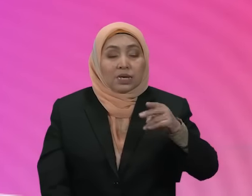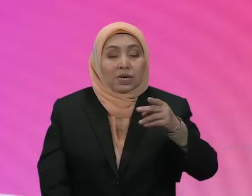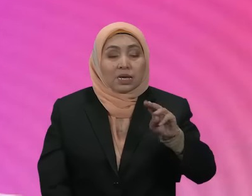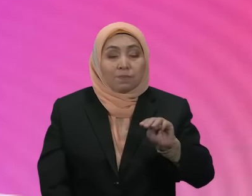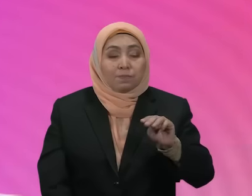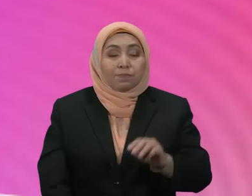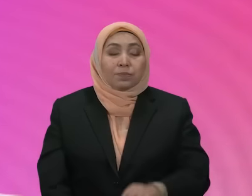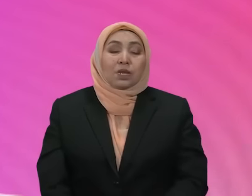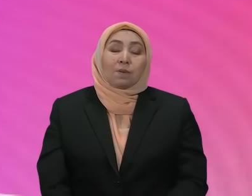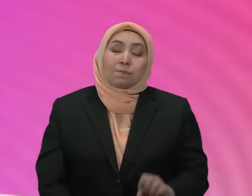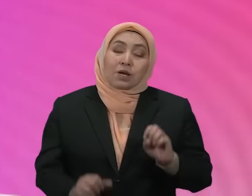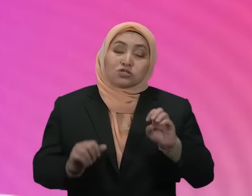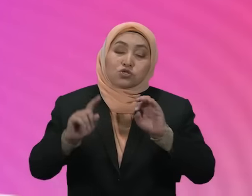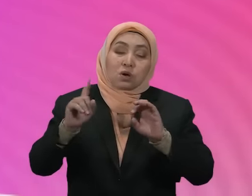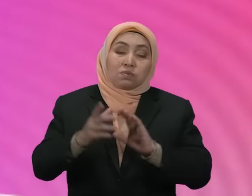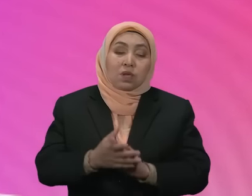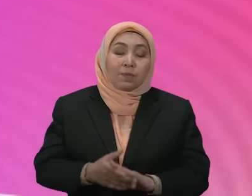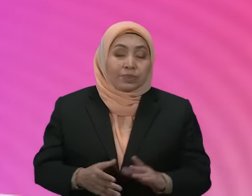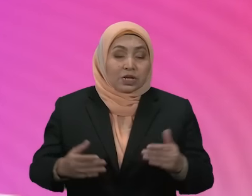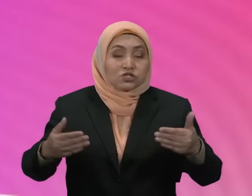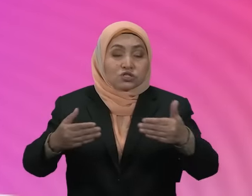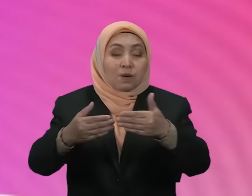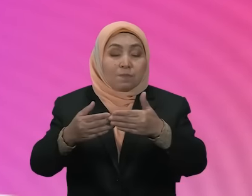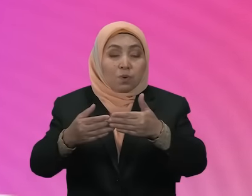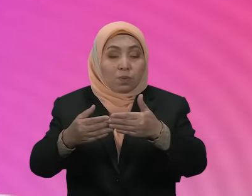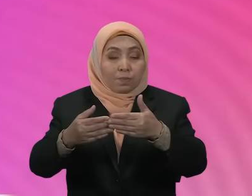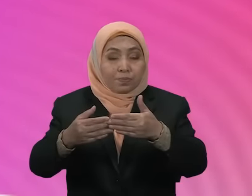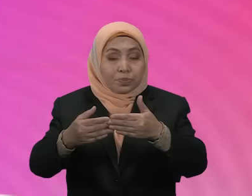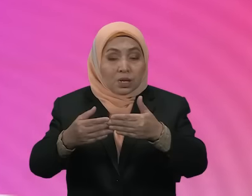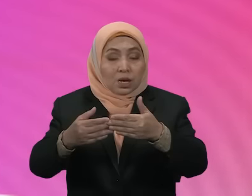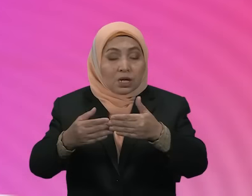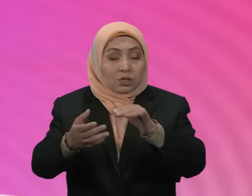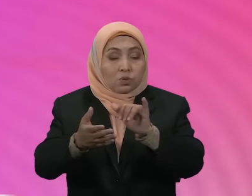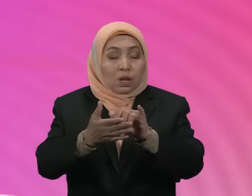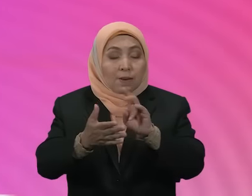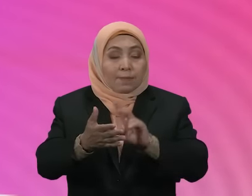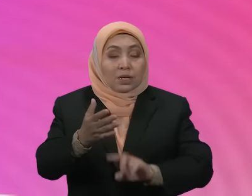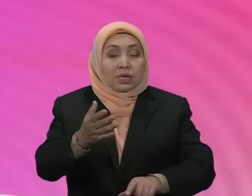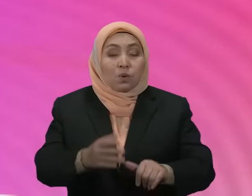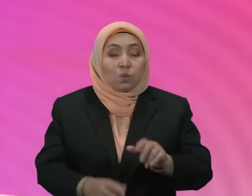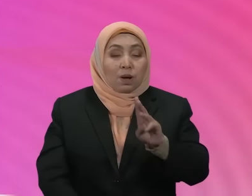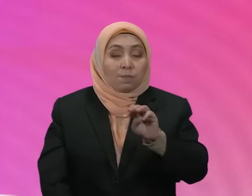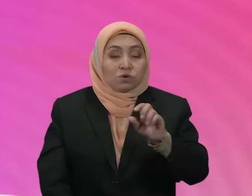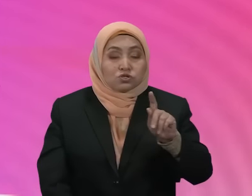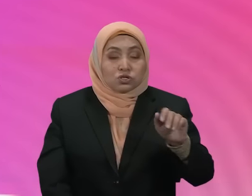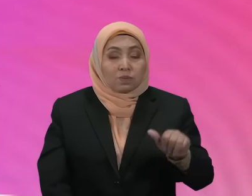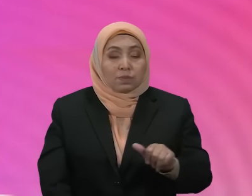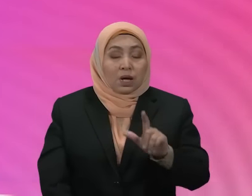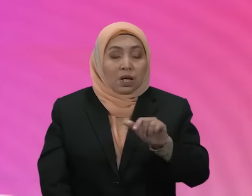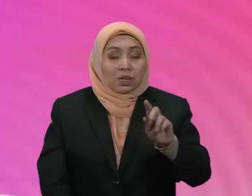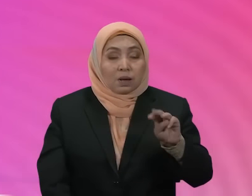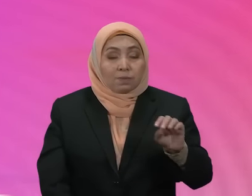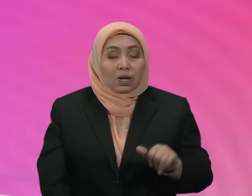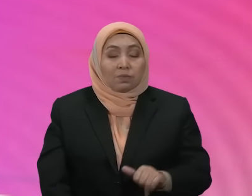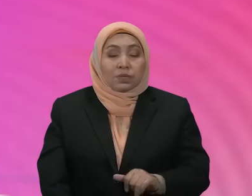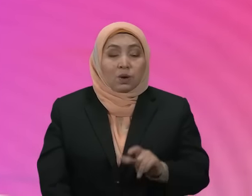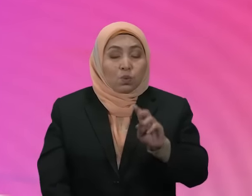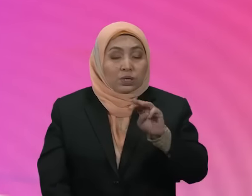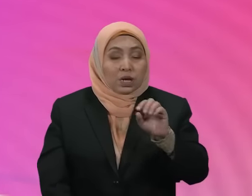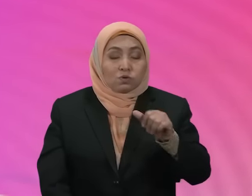Bi'amwalihim. Masya Allah, tabarakallah. Baik, kita sambung. Seterusnya, iaitulah pada wa anfusihim a'zamu darajatan indallah.